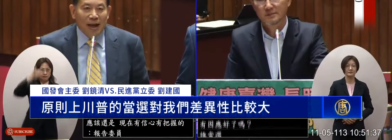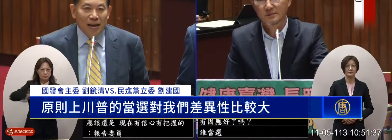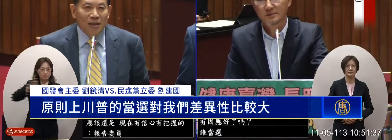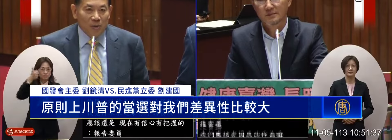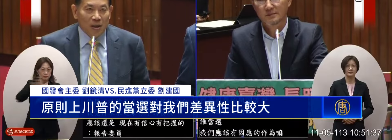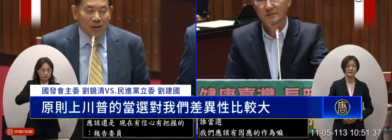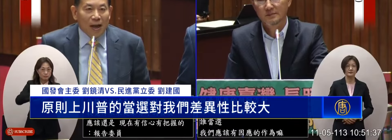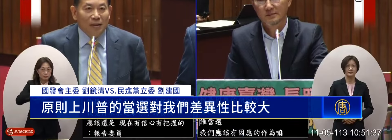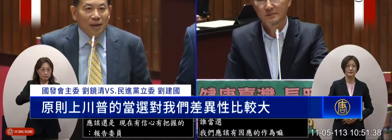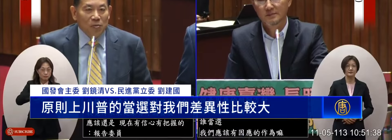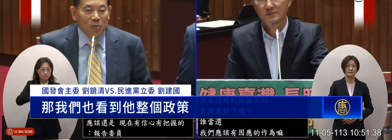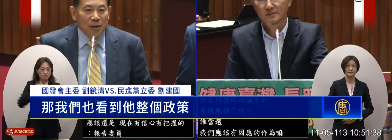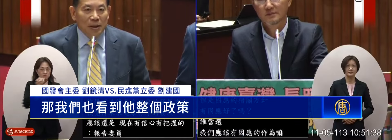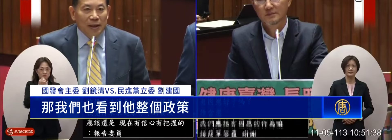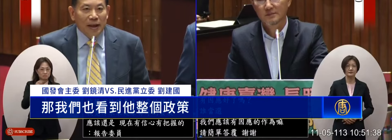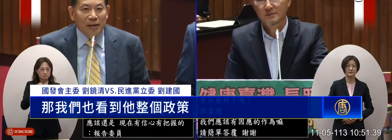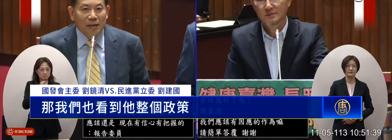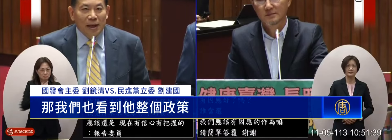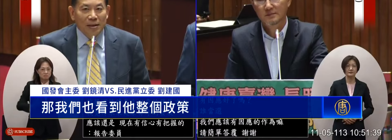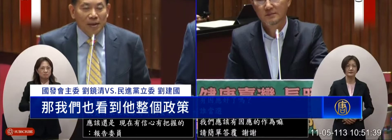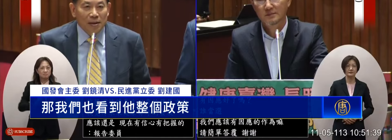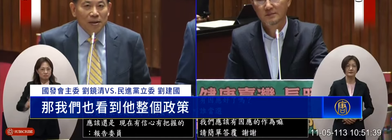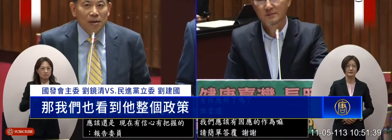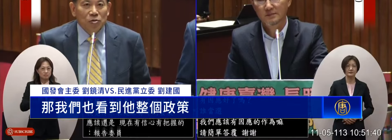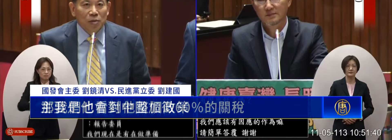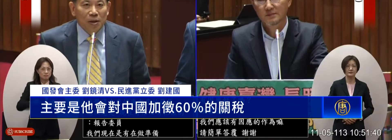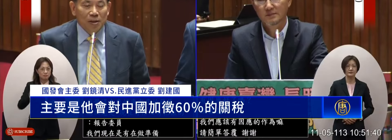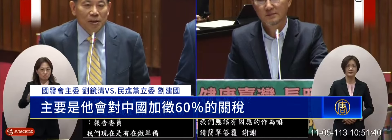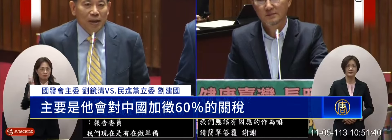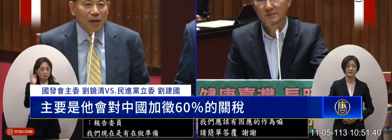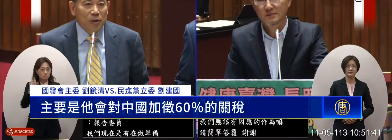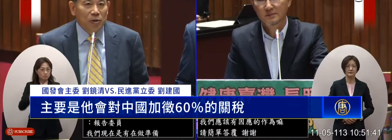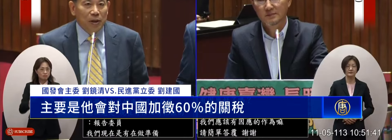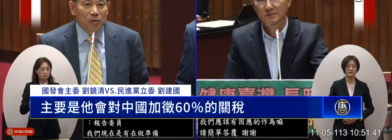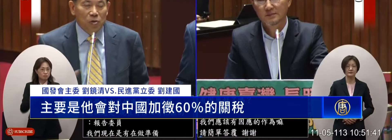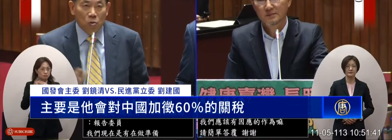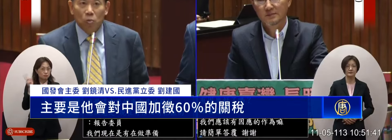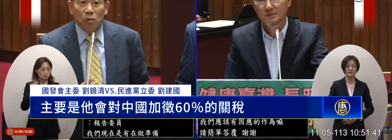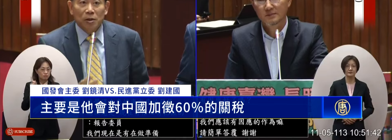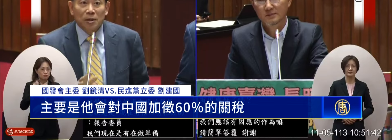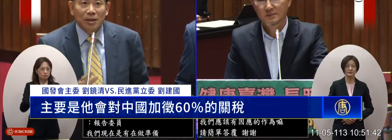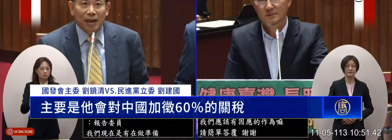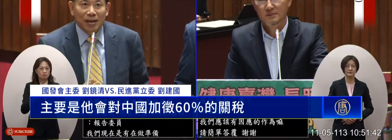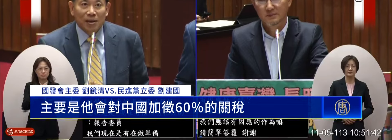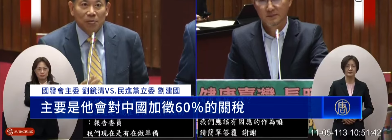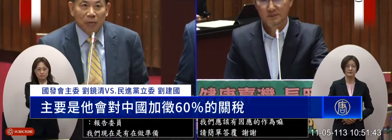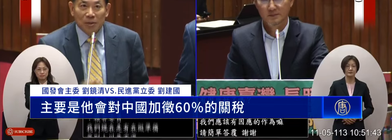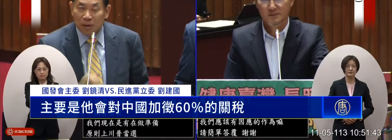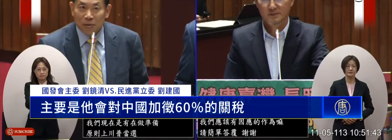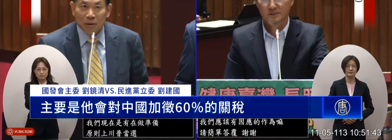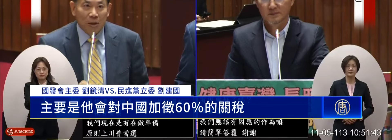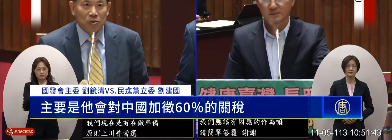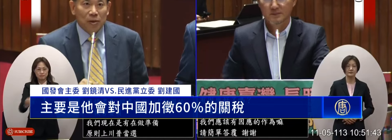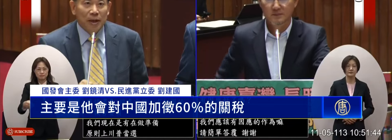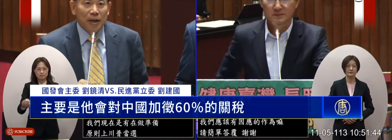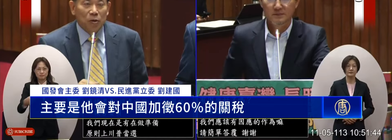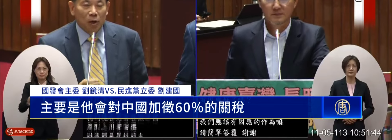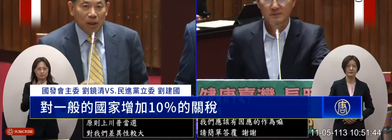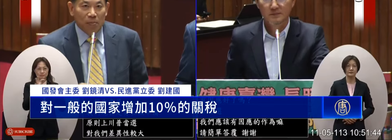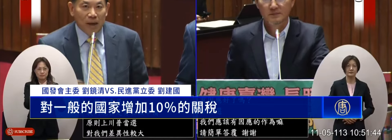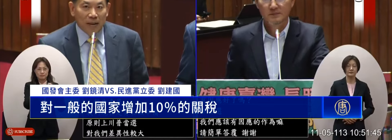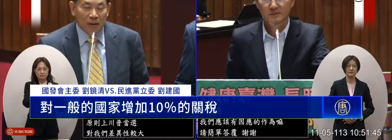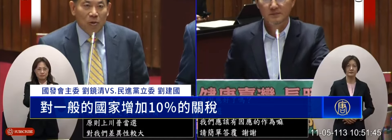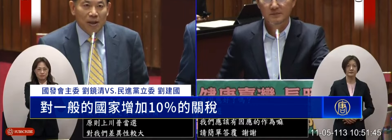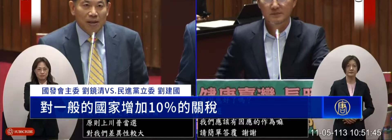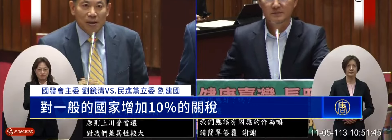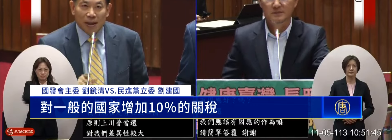们差异性比较大哦。那我们也看到他整个政策，主要是他会对中国加征60%的关税，